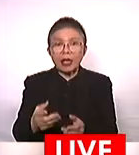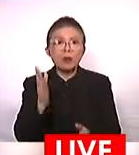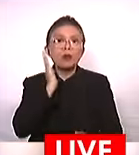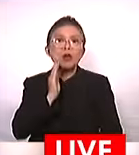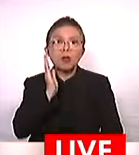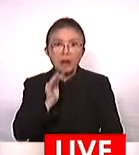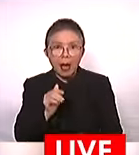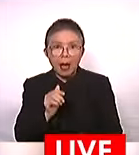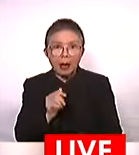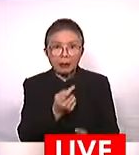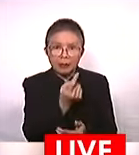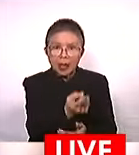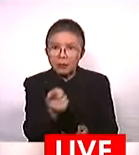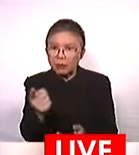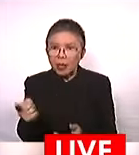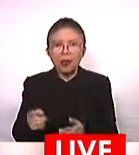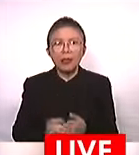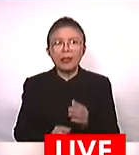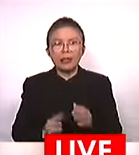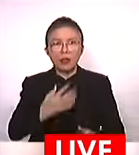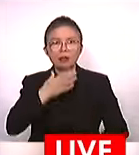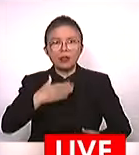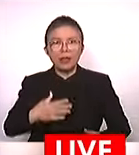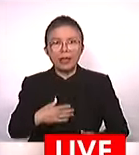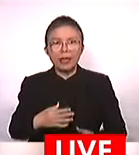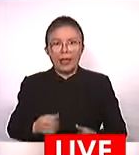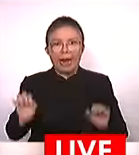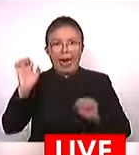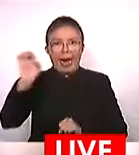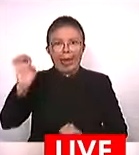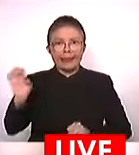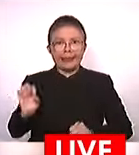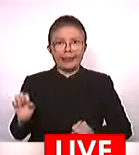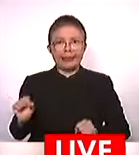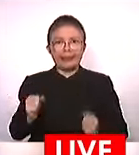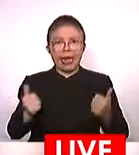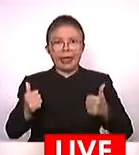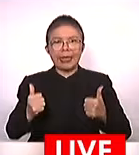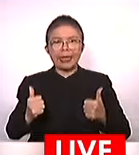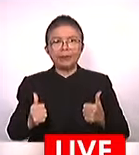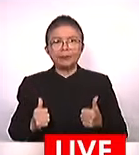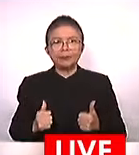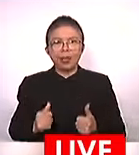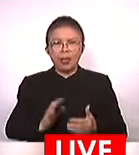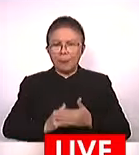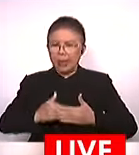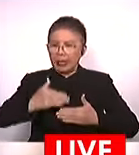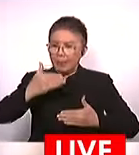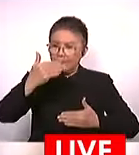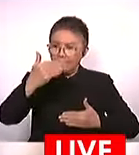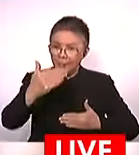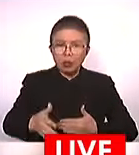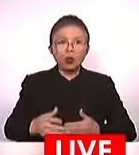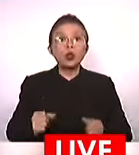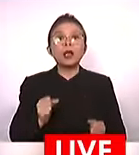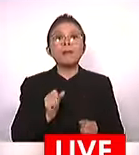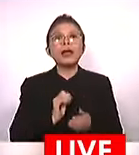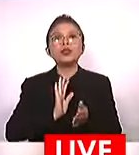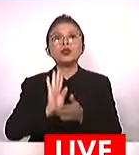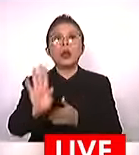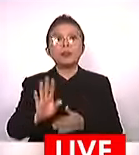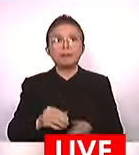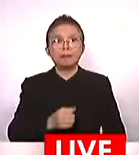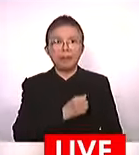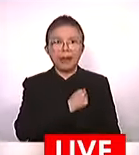kaum muda Indonesia kamu-ku yang memiliki energi besar untuk menjadi bagian terdepan bagi kemajuan